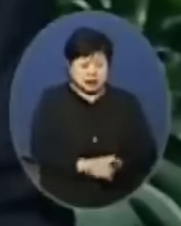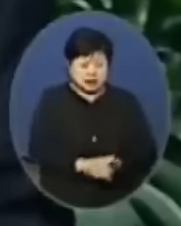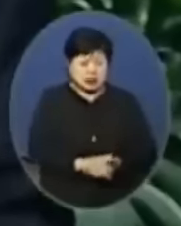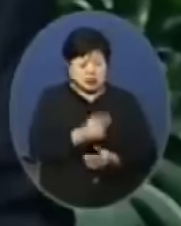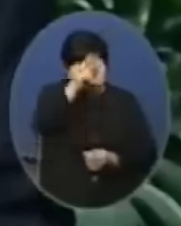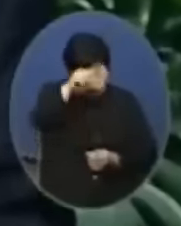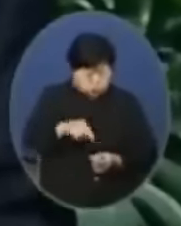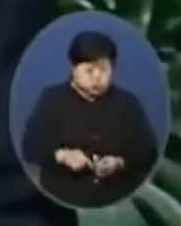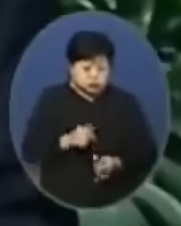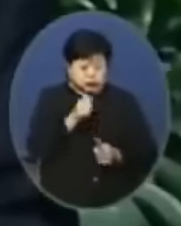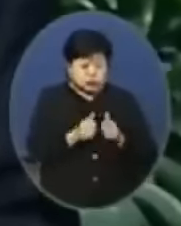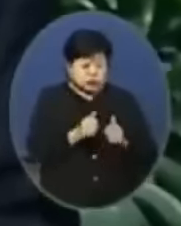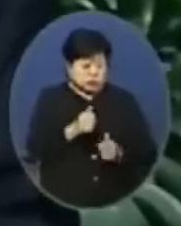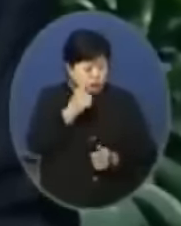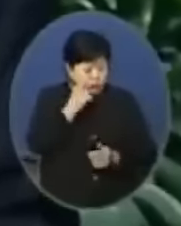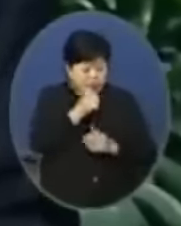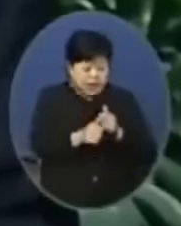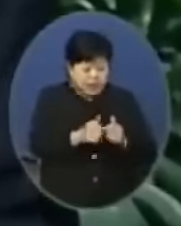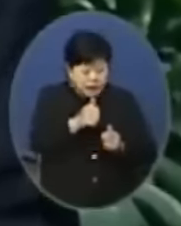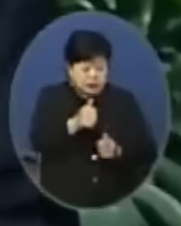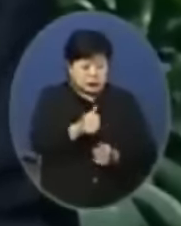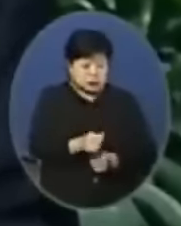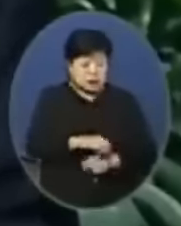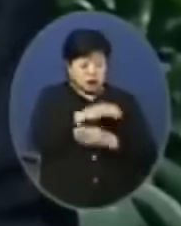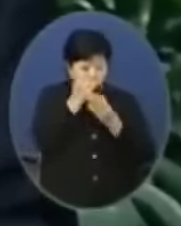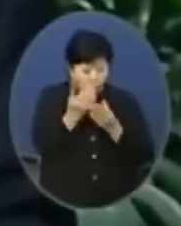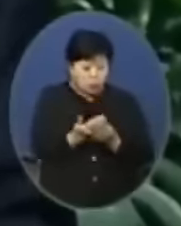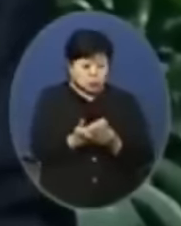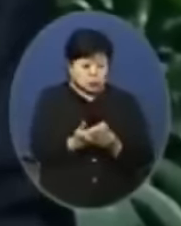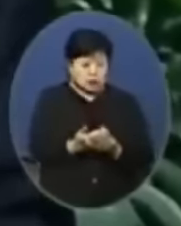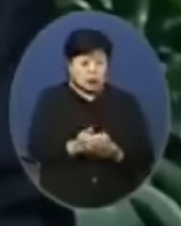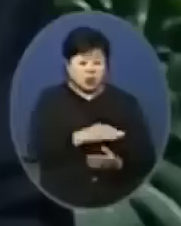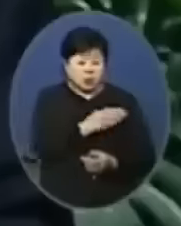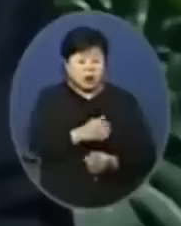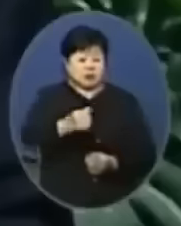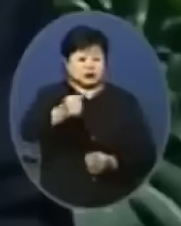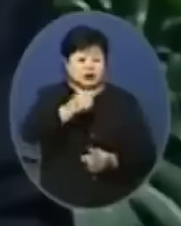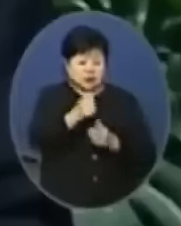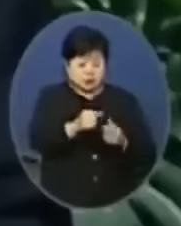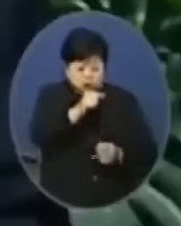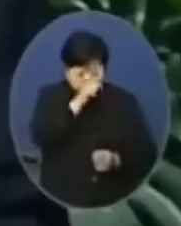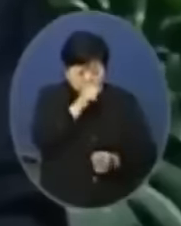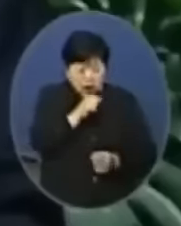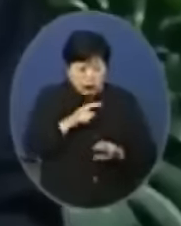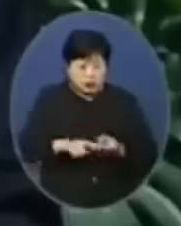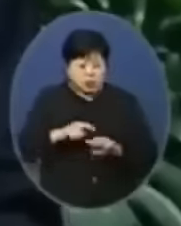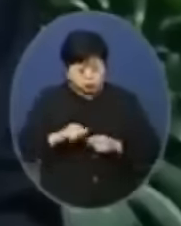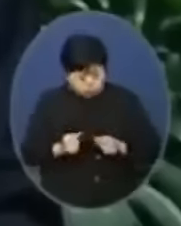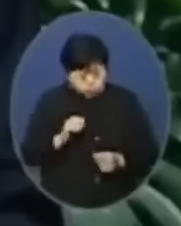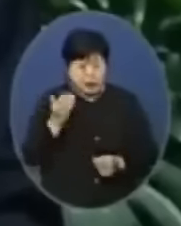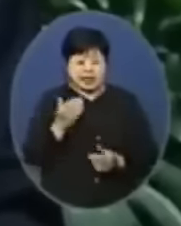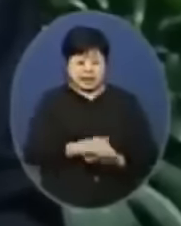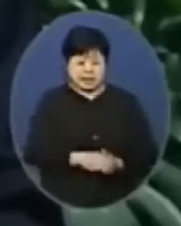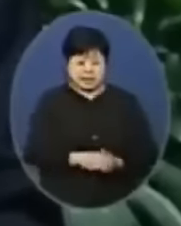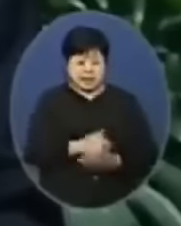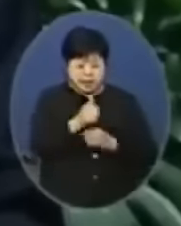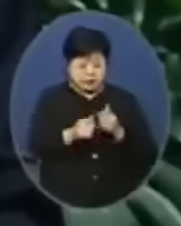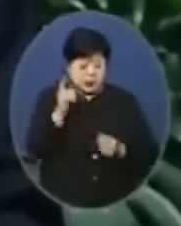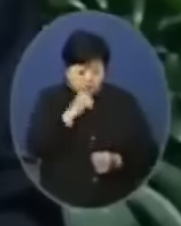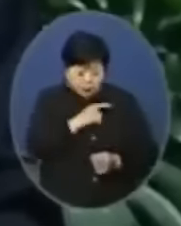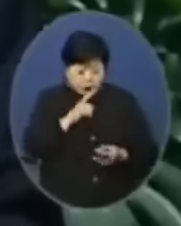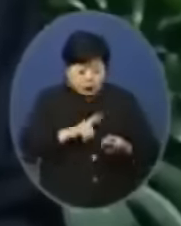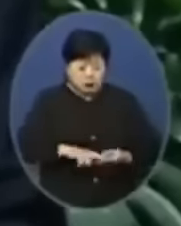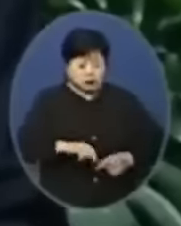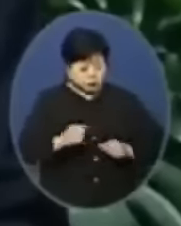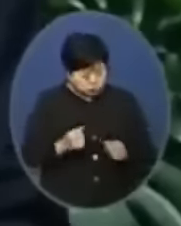우주에 경쟁자가 있을 수가 없습니다. 하나님은 절대 주권자로서 하나님이 좋다면 좋은 것입니다. 하나님이